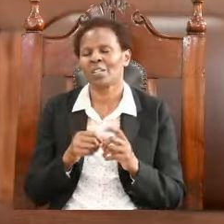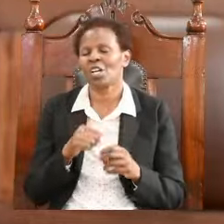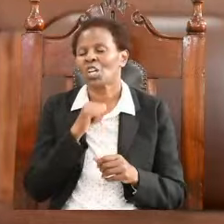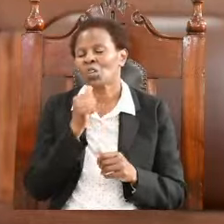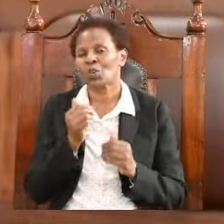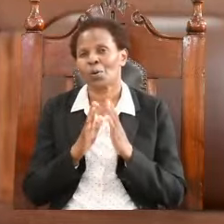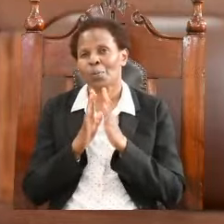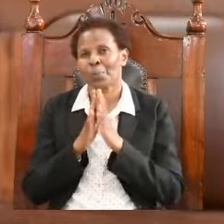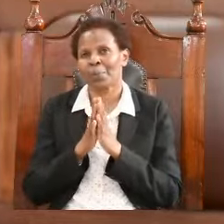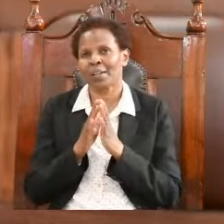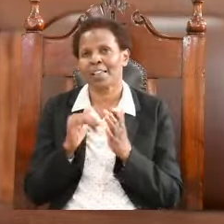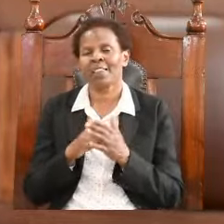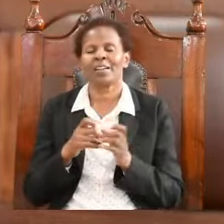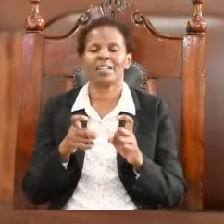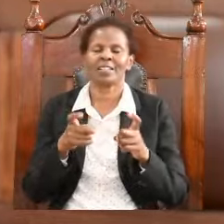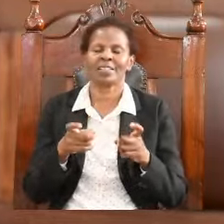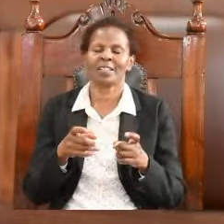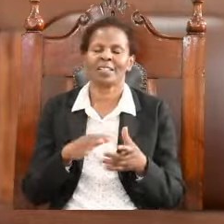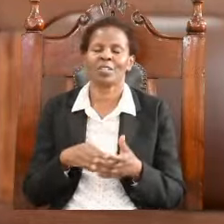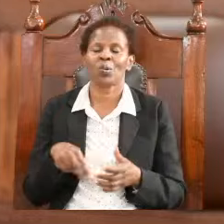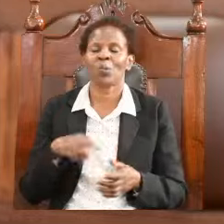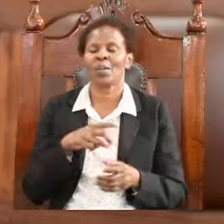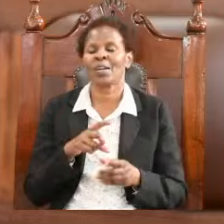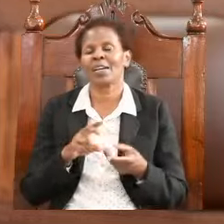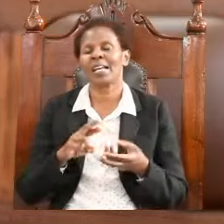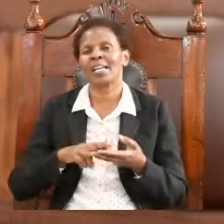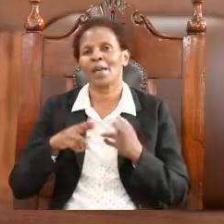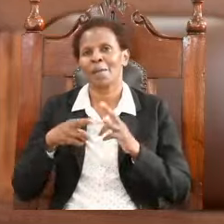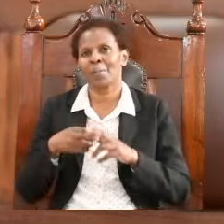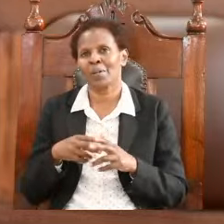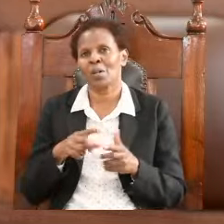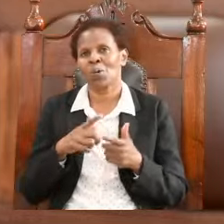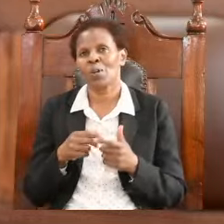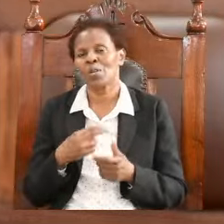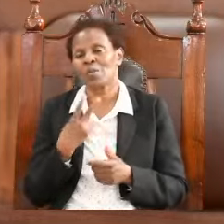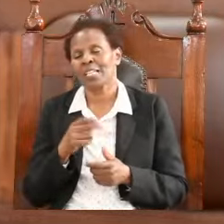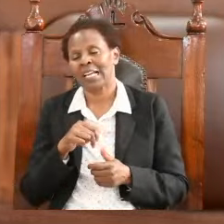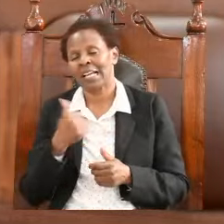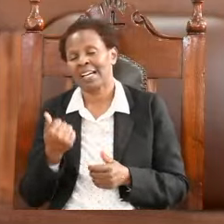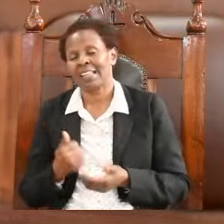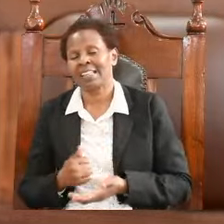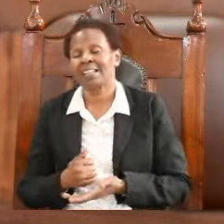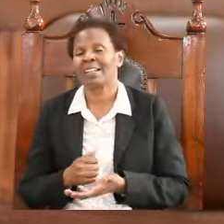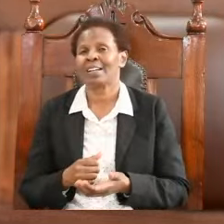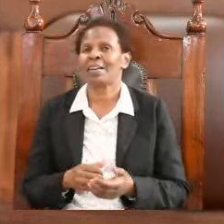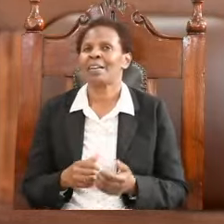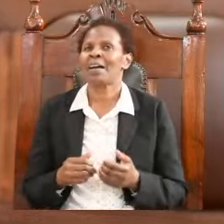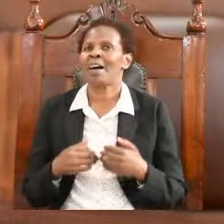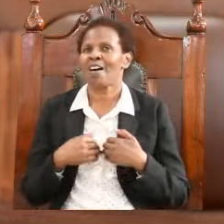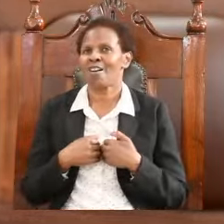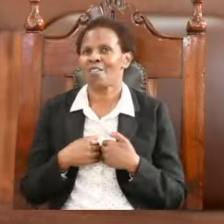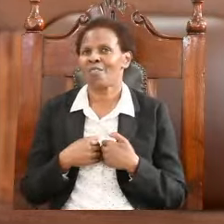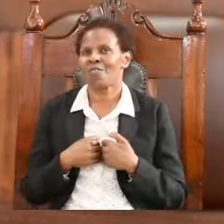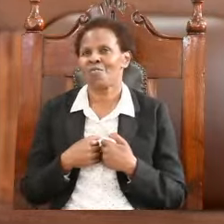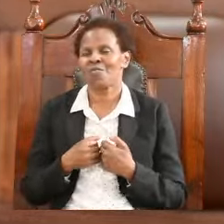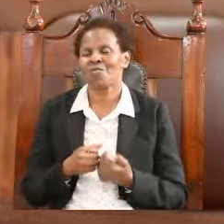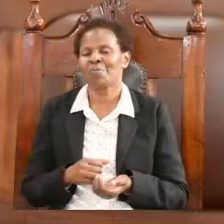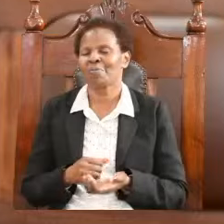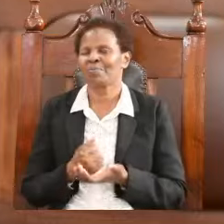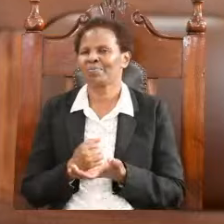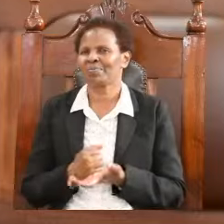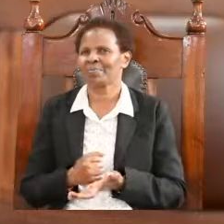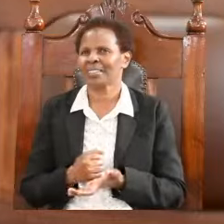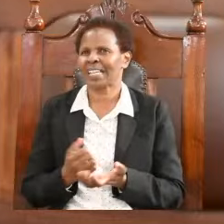ni mehia twagiriirwo ni kwirira riria wona mundu ena thina handu hothie ukamuteithie ukona ka weakness